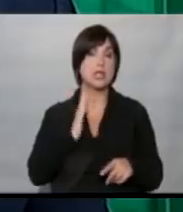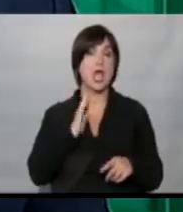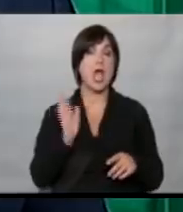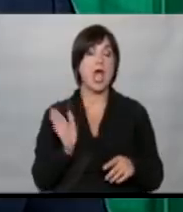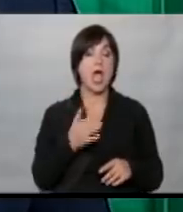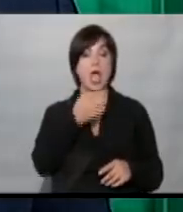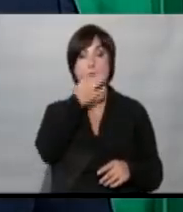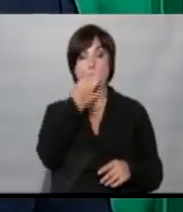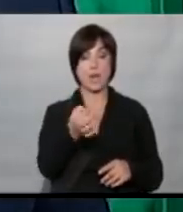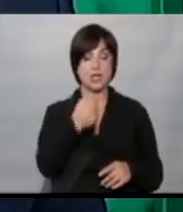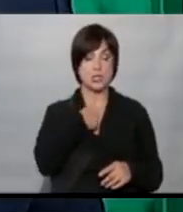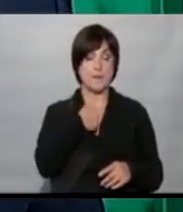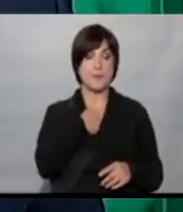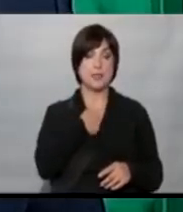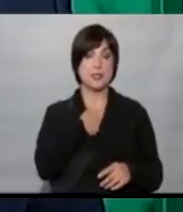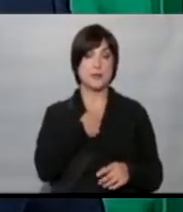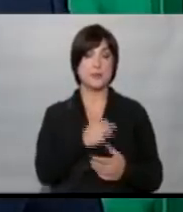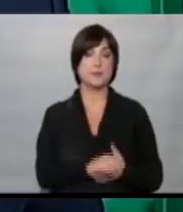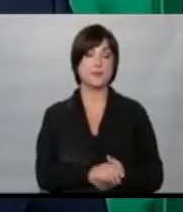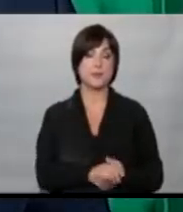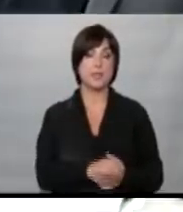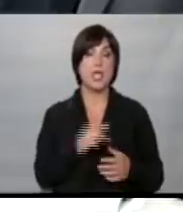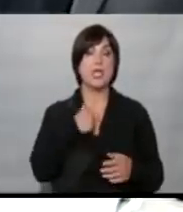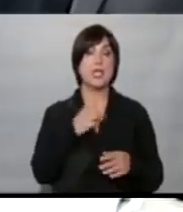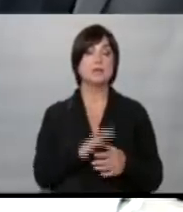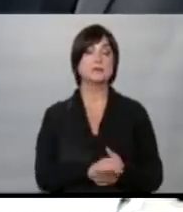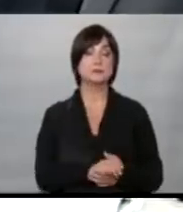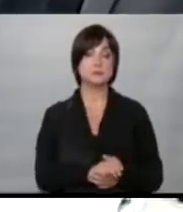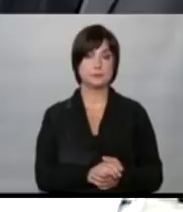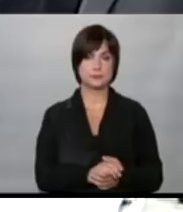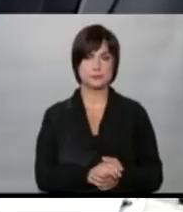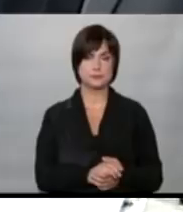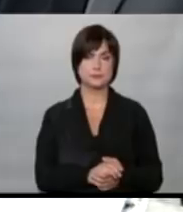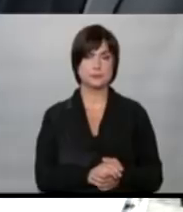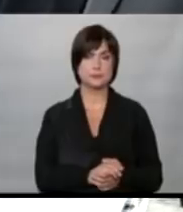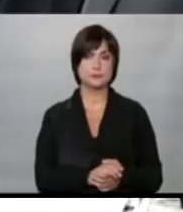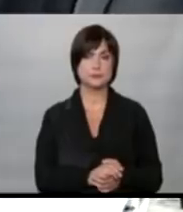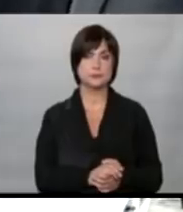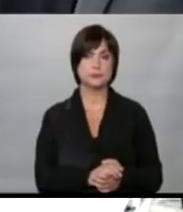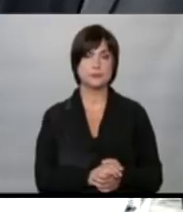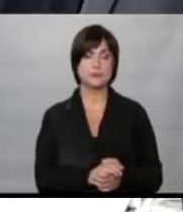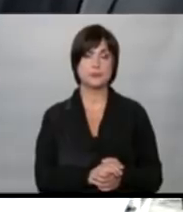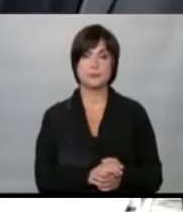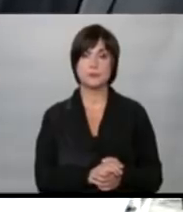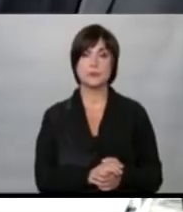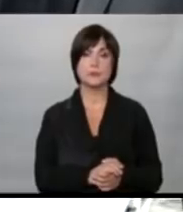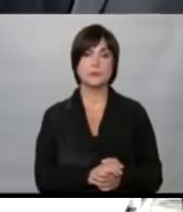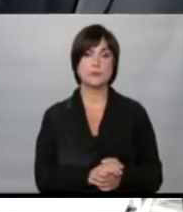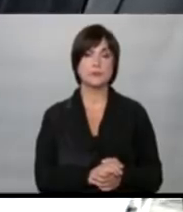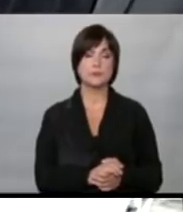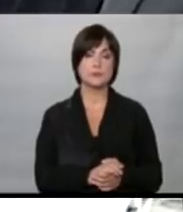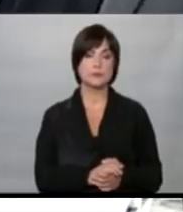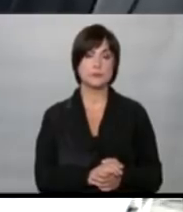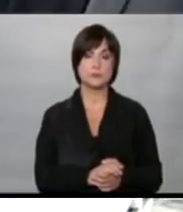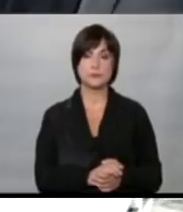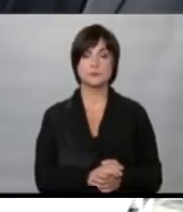ме прашате мене, јас не се чувствувам македонскиот како македонски идентитет. Ето на Македонија од хеленската